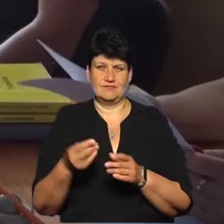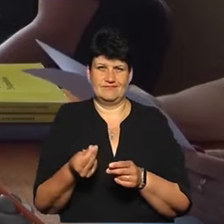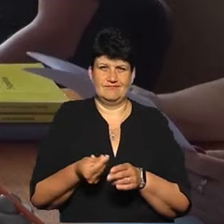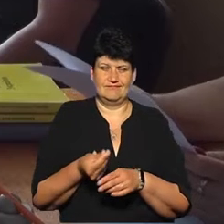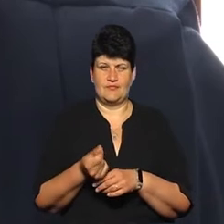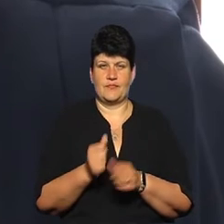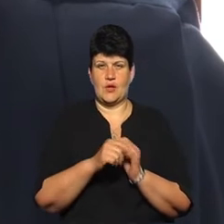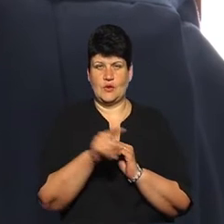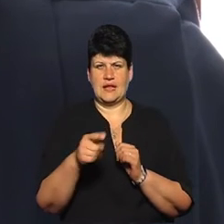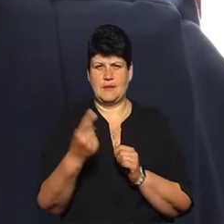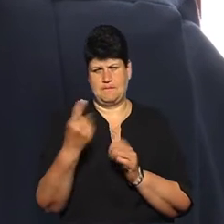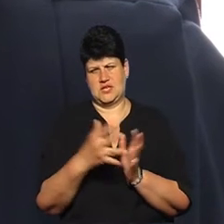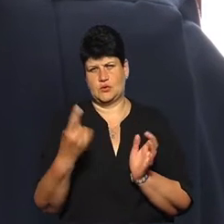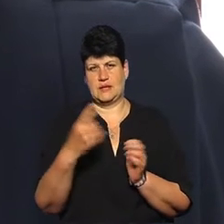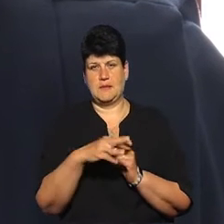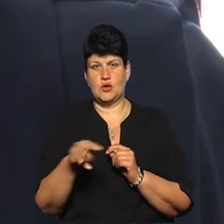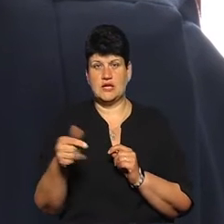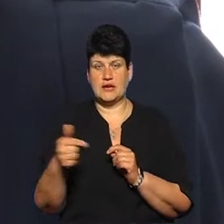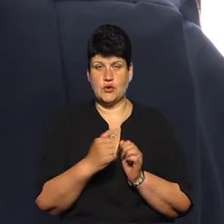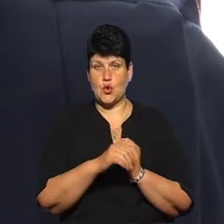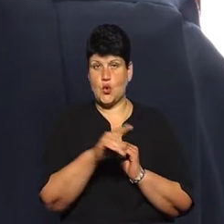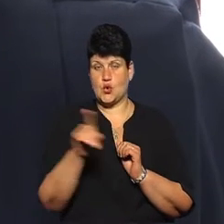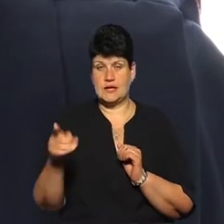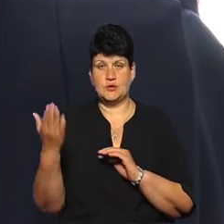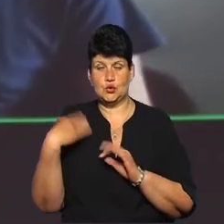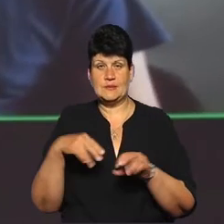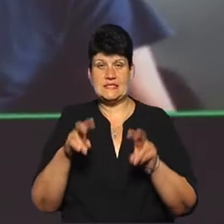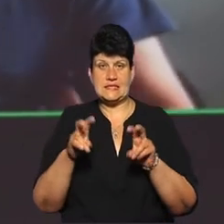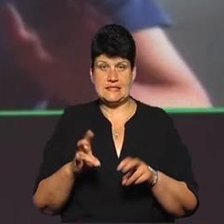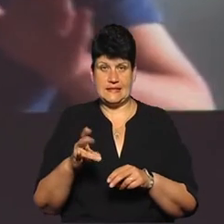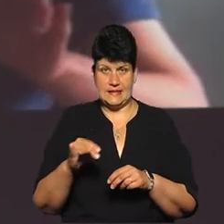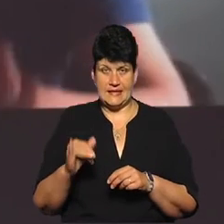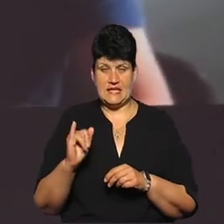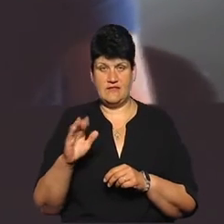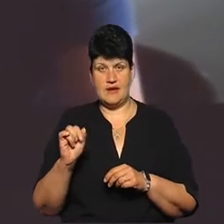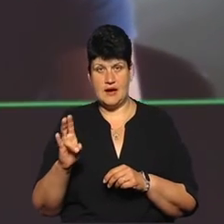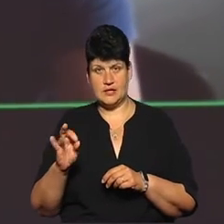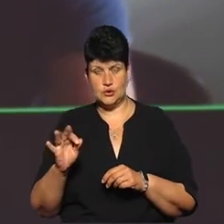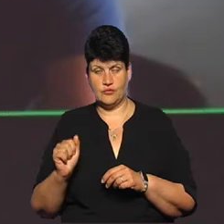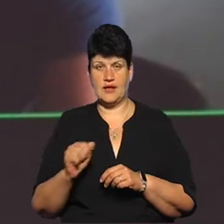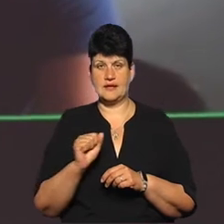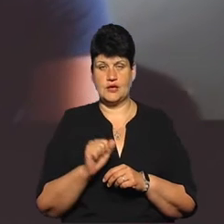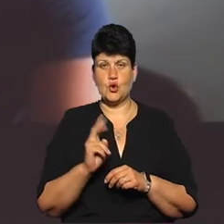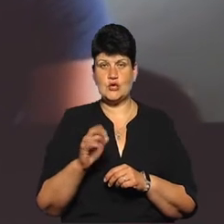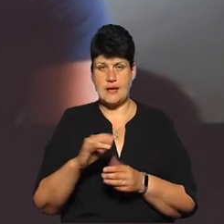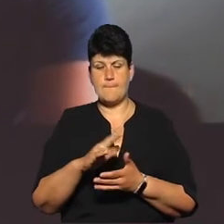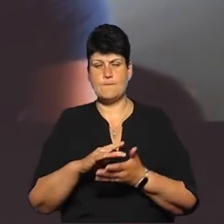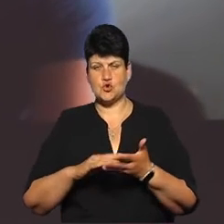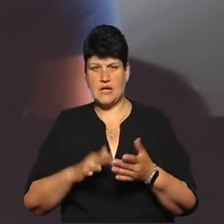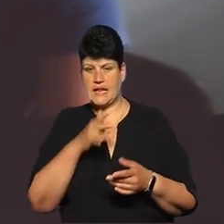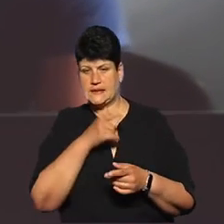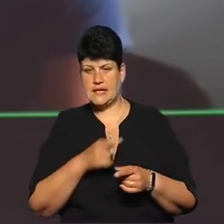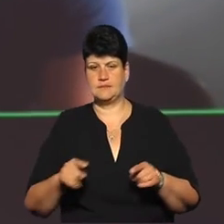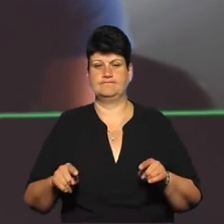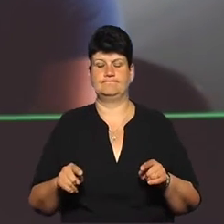для кожного. На минулому судовому засіданні, яке відбулося 5 липня, Іванові та Андрієві козакам продовжили термін тримання під